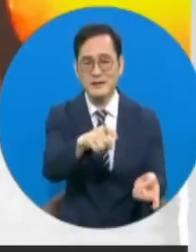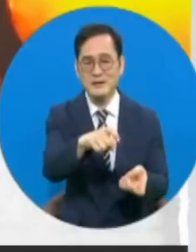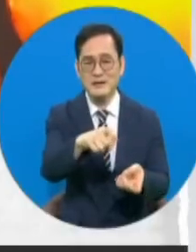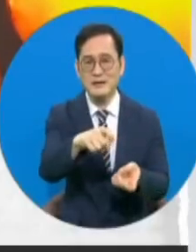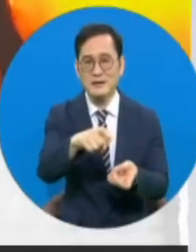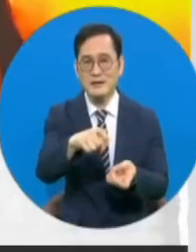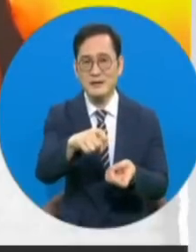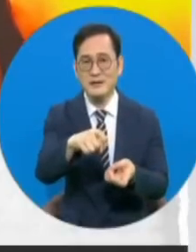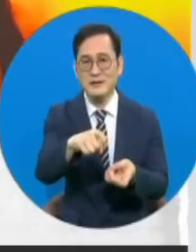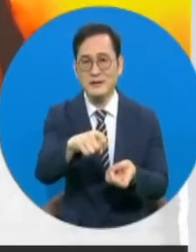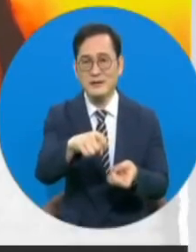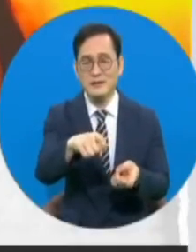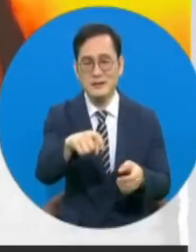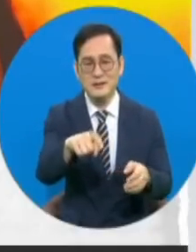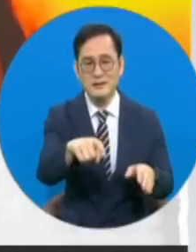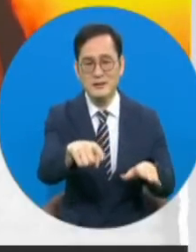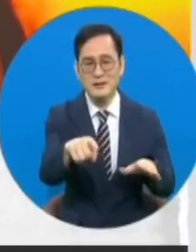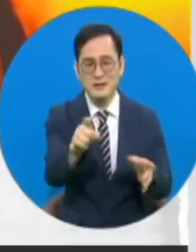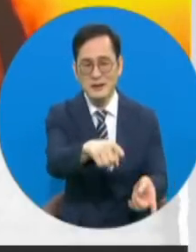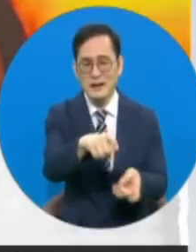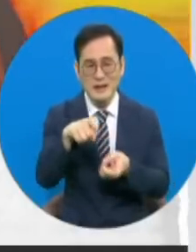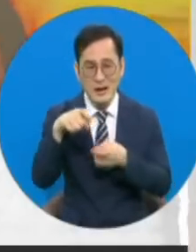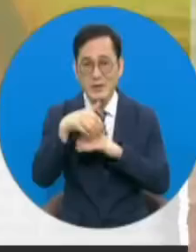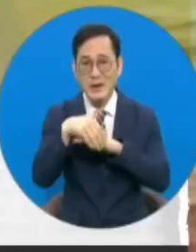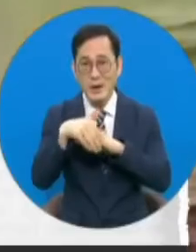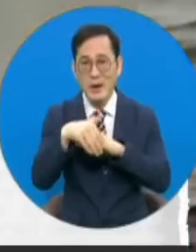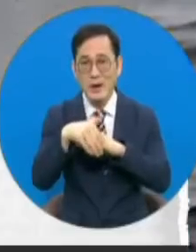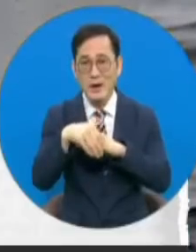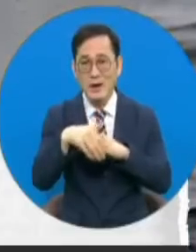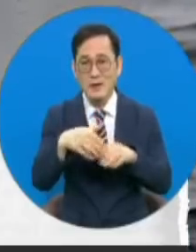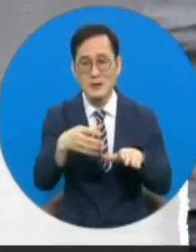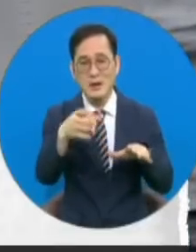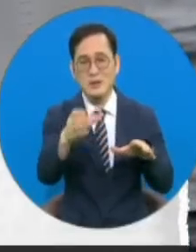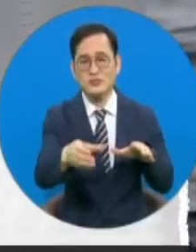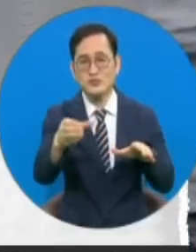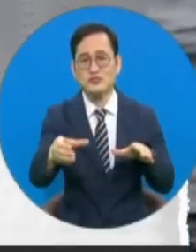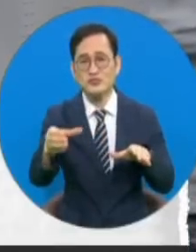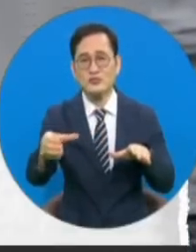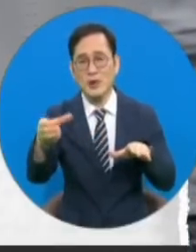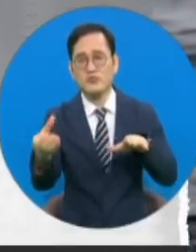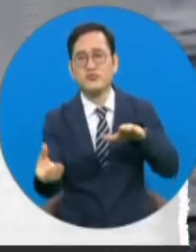무겁기도 하고 바다 물결도 쐬고 하니까 이게 다시 바다로 쑥 빠진 거군요